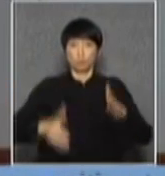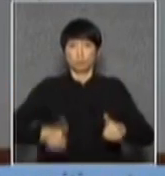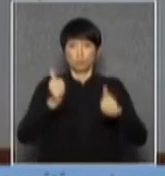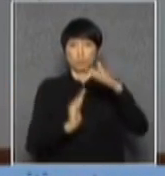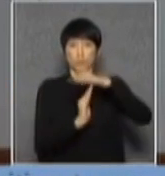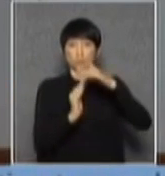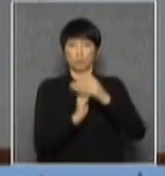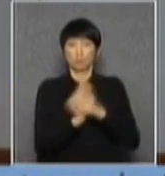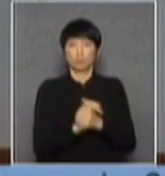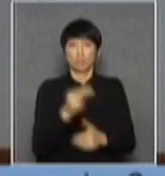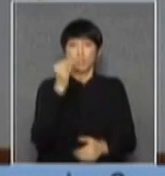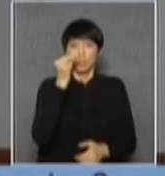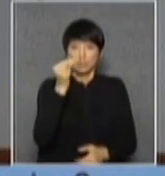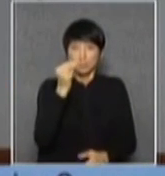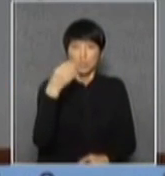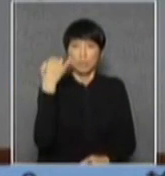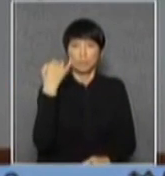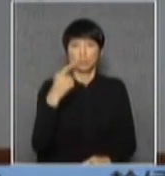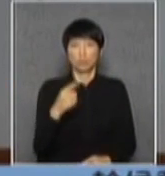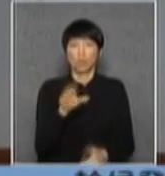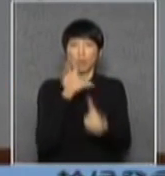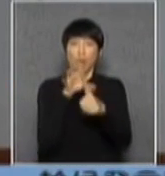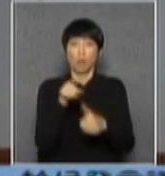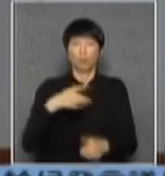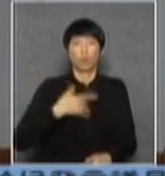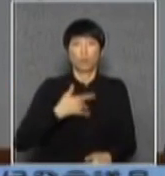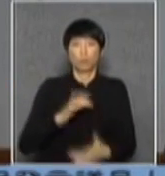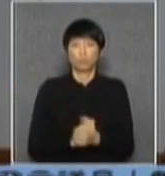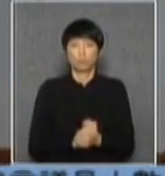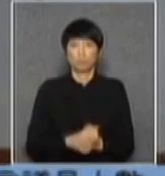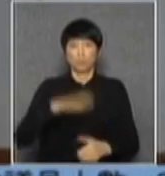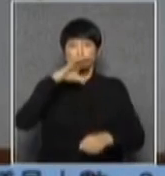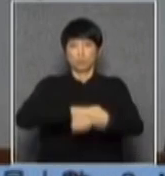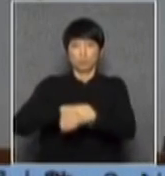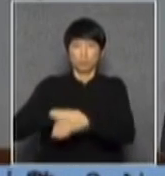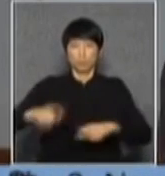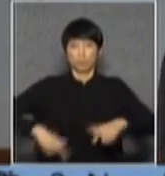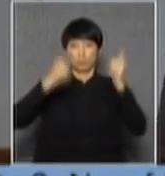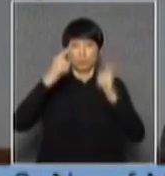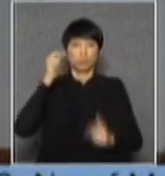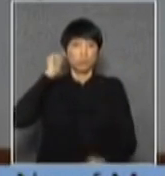鬧佢，七擒七縱無所獲。我下次七步林鄭月娥歸案，